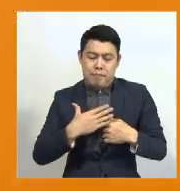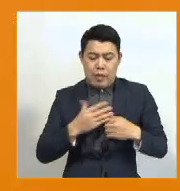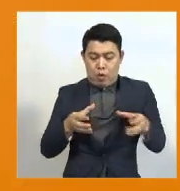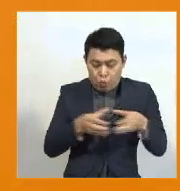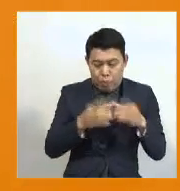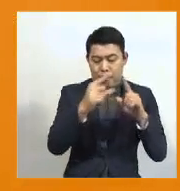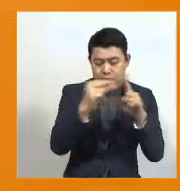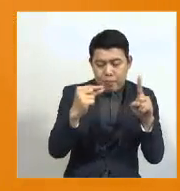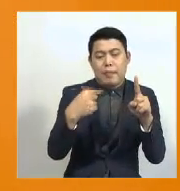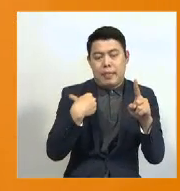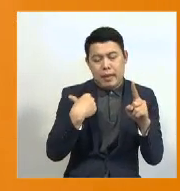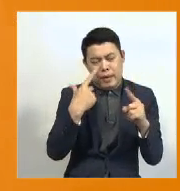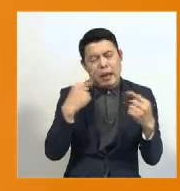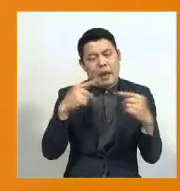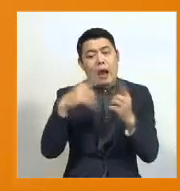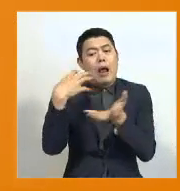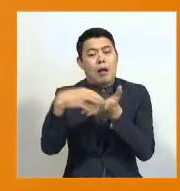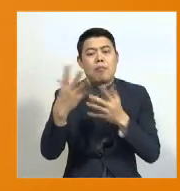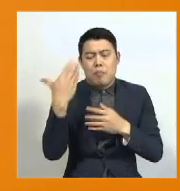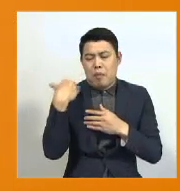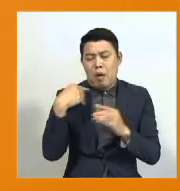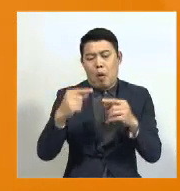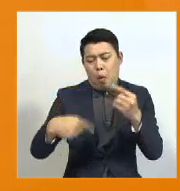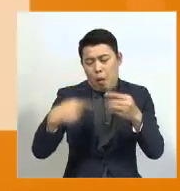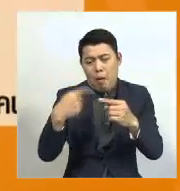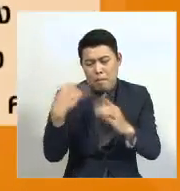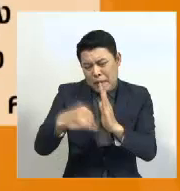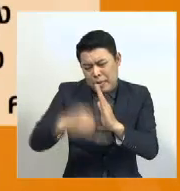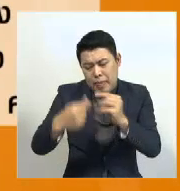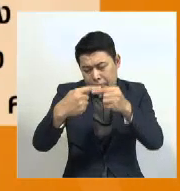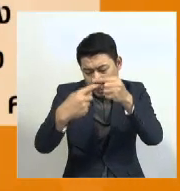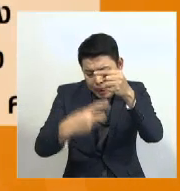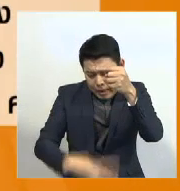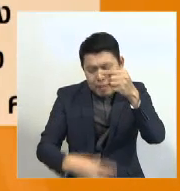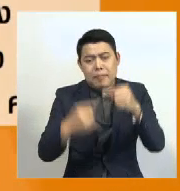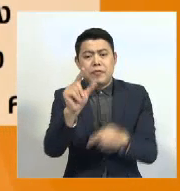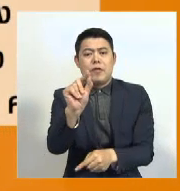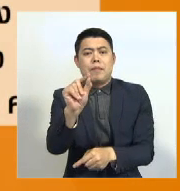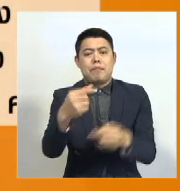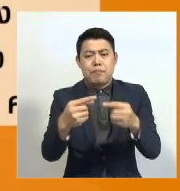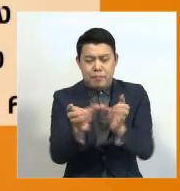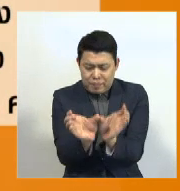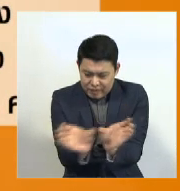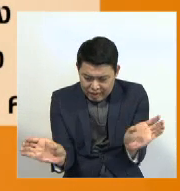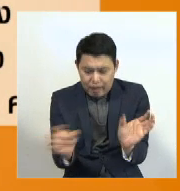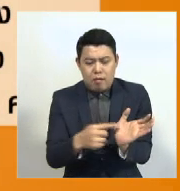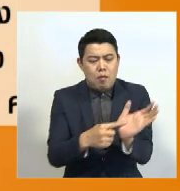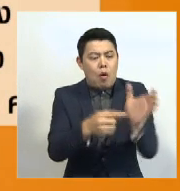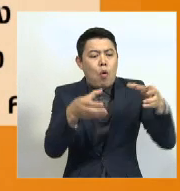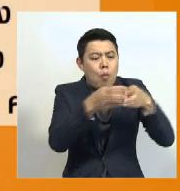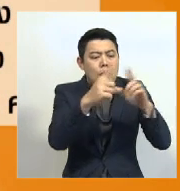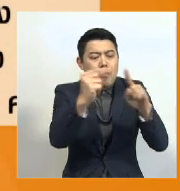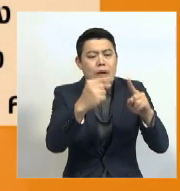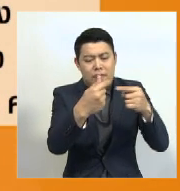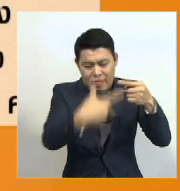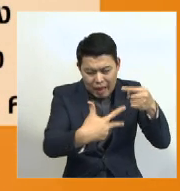ก็พรรคอนาคตใหม่ ก็มีคดีความอยู่ประมาณ20คดีนะครับโดย20คดีนี้ก็เป็นออกเป็นคดีร้องให้ยุบพรรค3